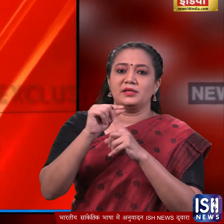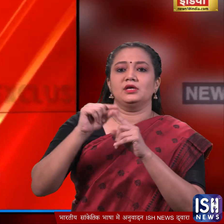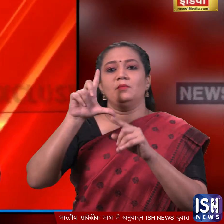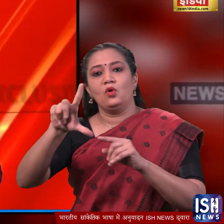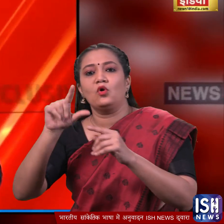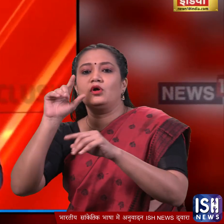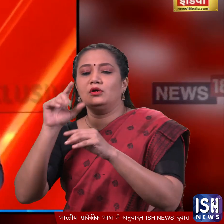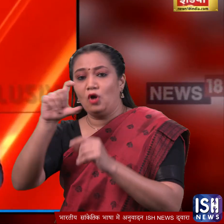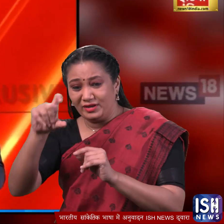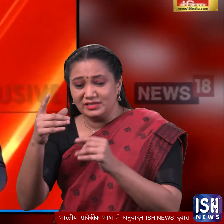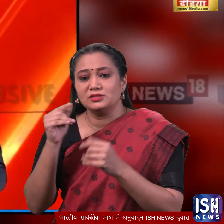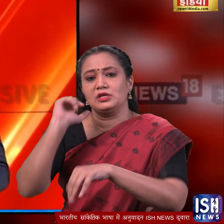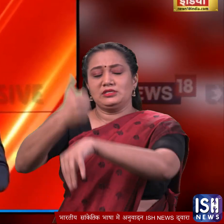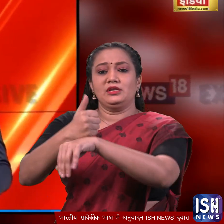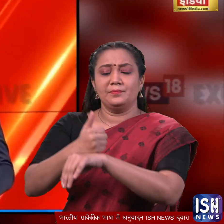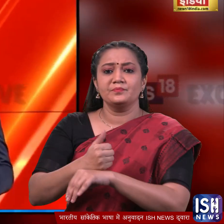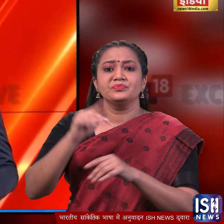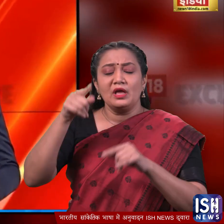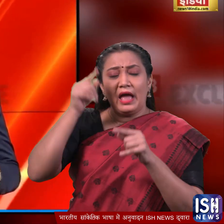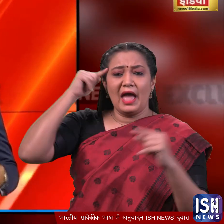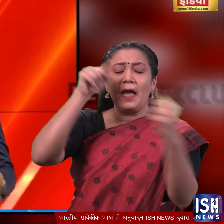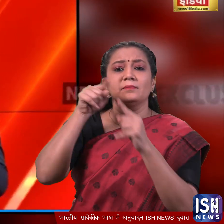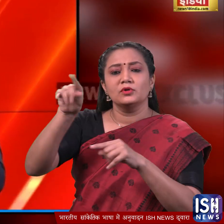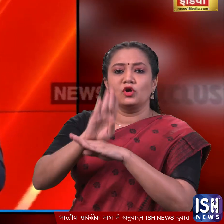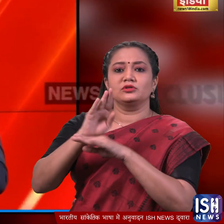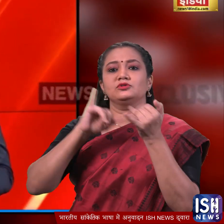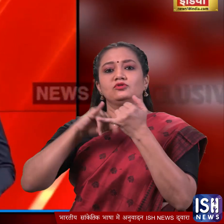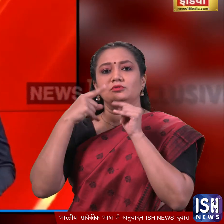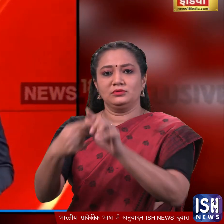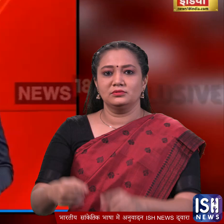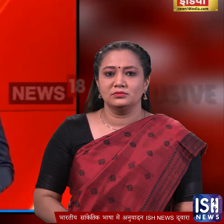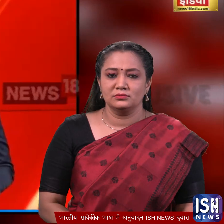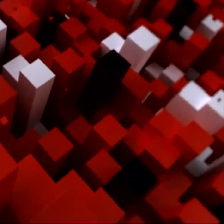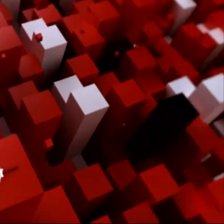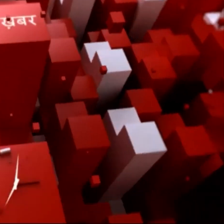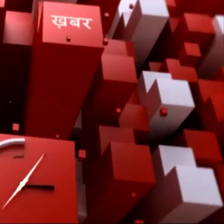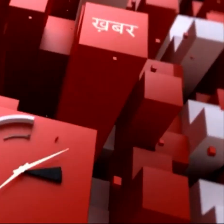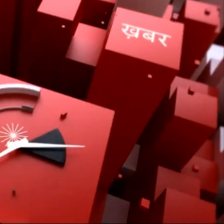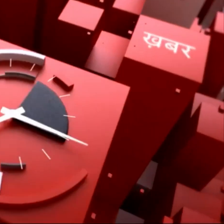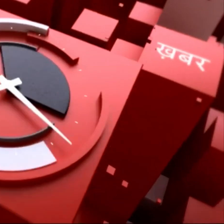कांग्रेस बनाई, जिसके जरिए वो कांग्रेस से ज्यादा पंजाब में नवजोत सिंह सिद्धू को अपनी ताकत दिखाना चाहते हैं।